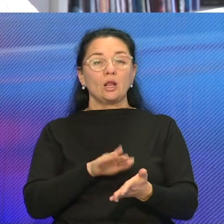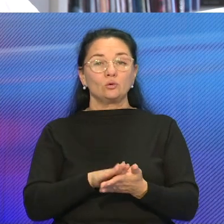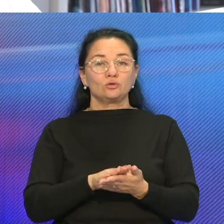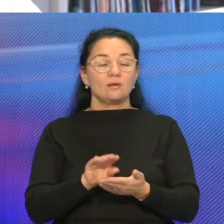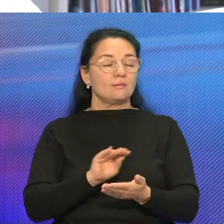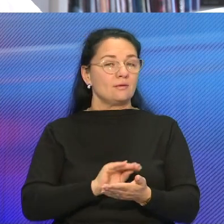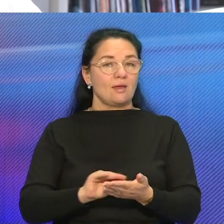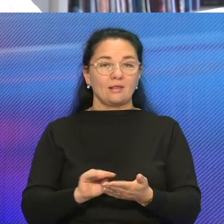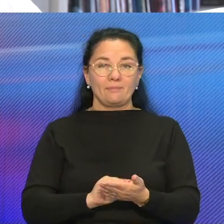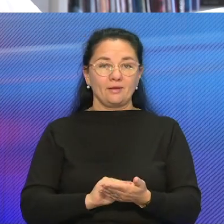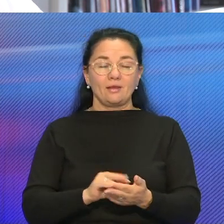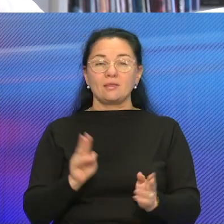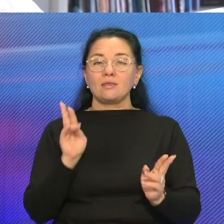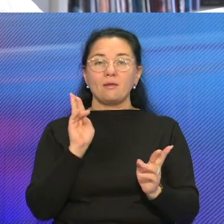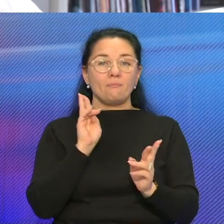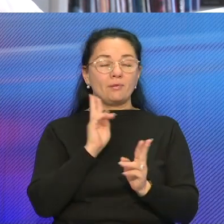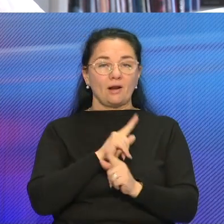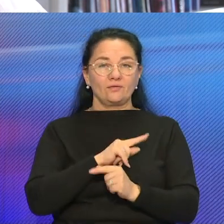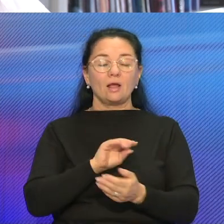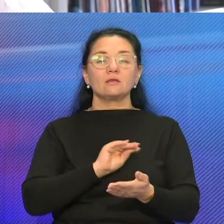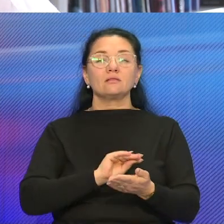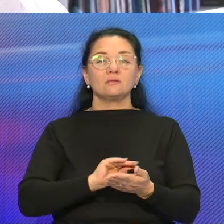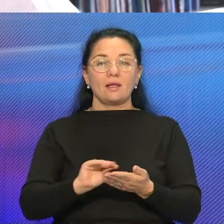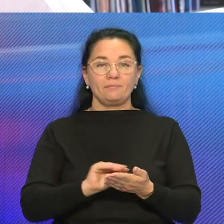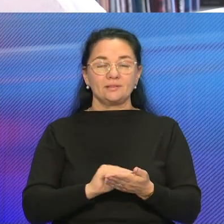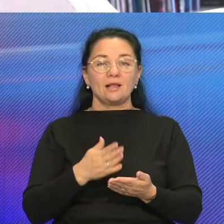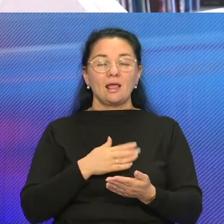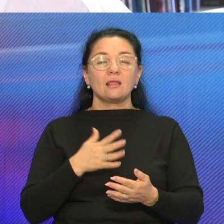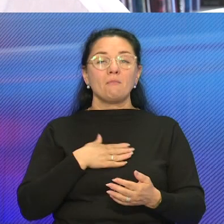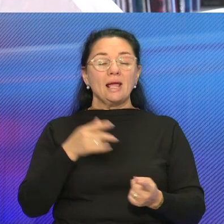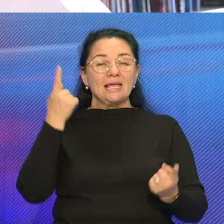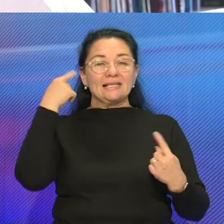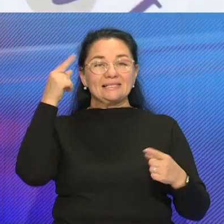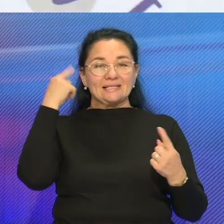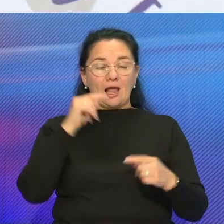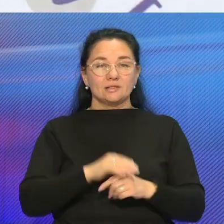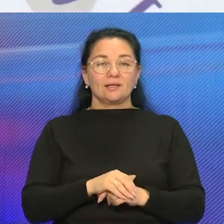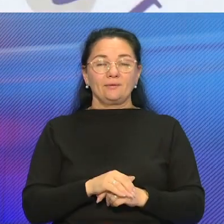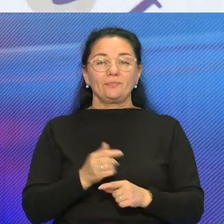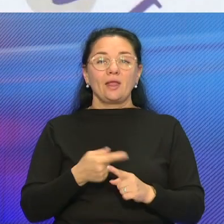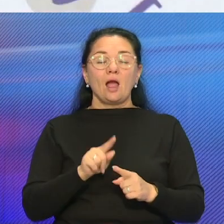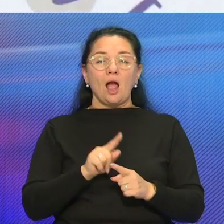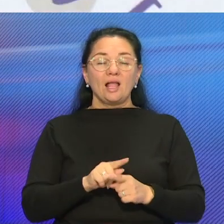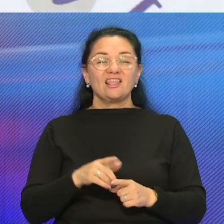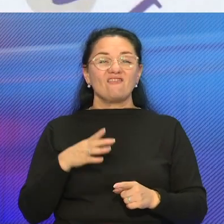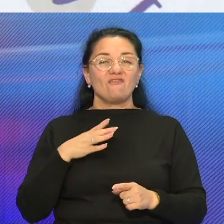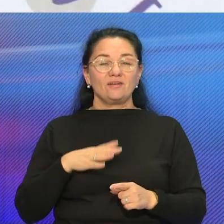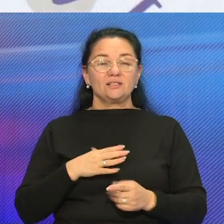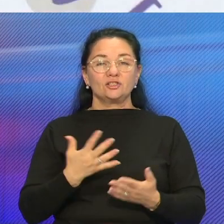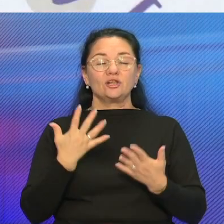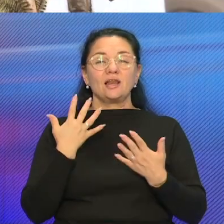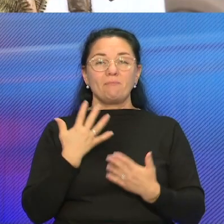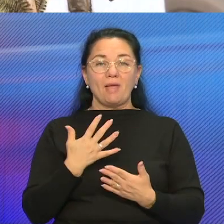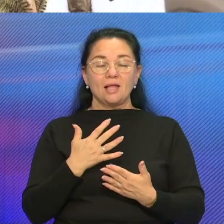написана. Неправда написана. Это мае каскі, дед Манюкін і унуки. Яны вытармали пяць выданнів